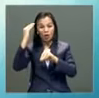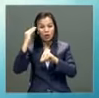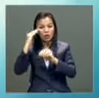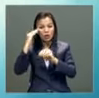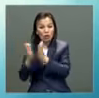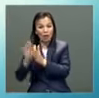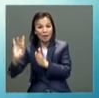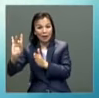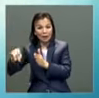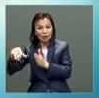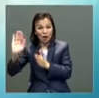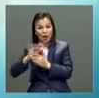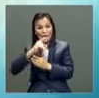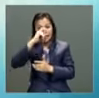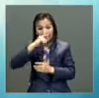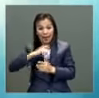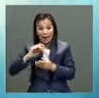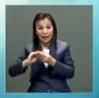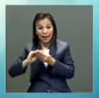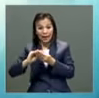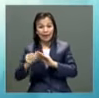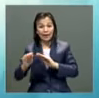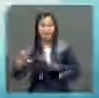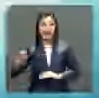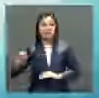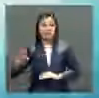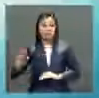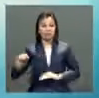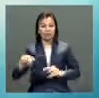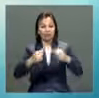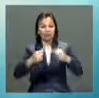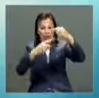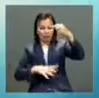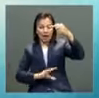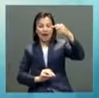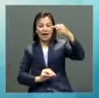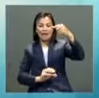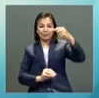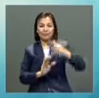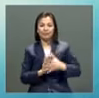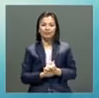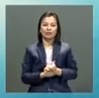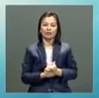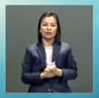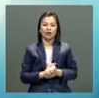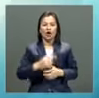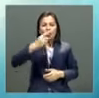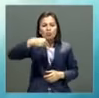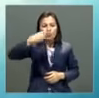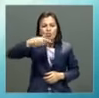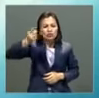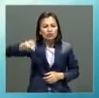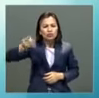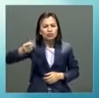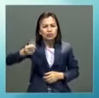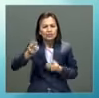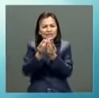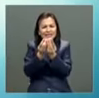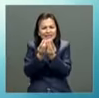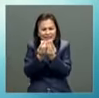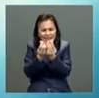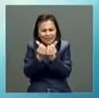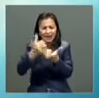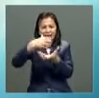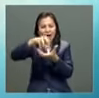ไปอยู่ที่50นะลำดับที่50นะครับที่ต้องพูดย่อยลงมาในแต่